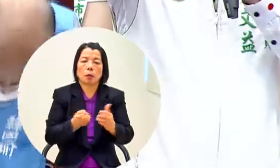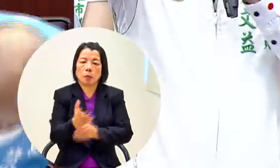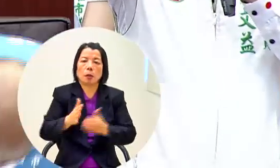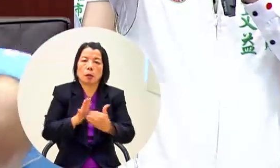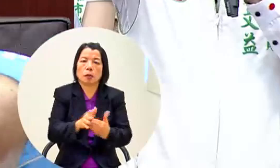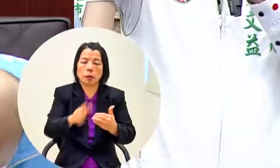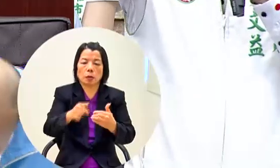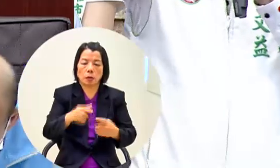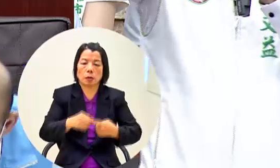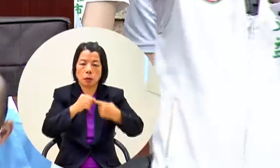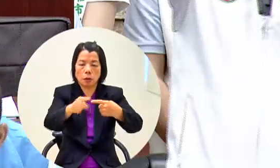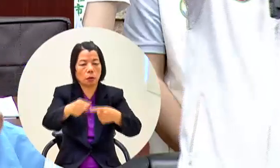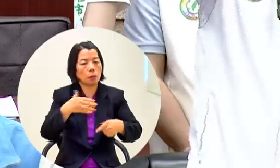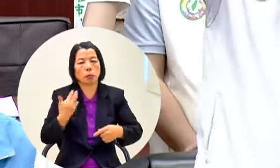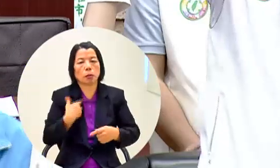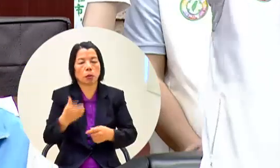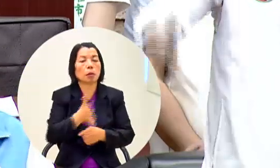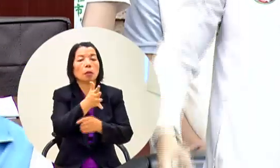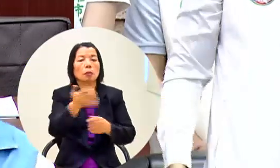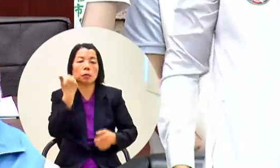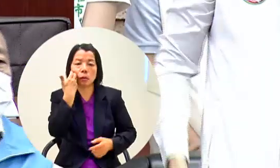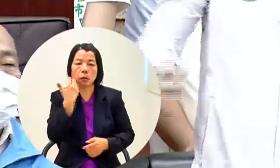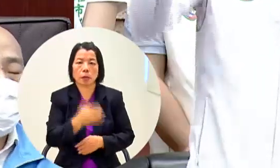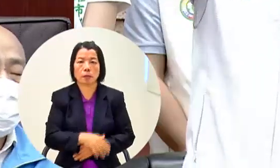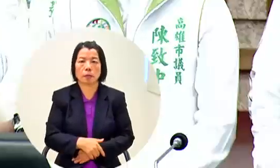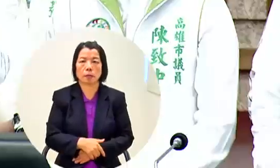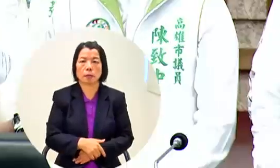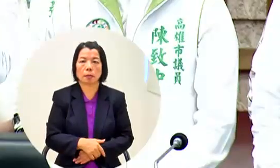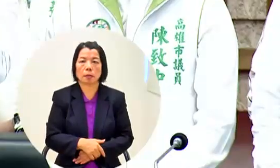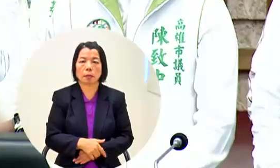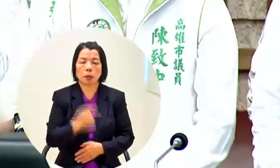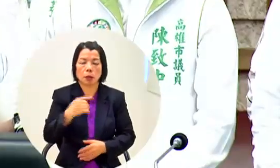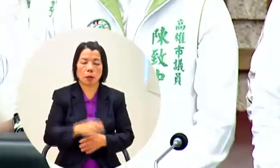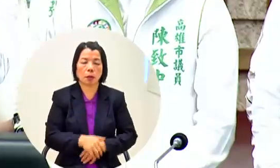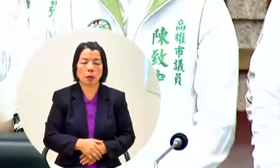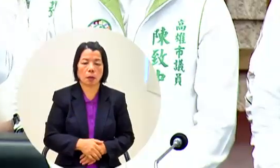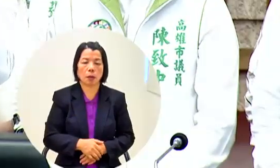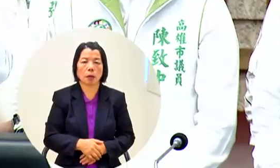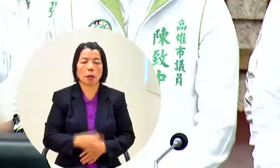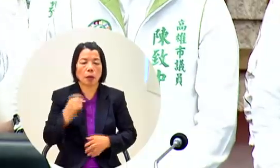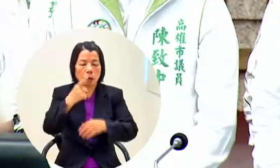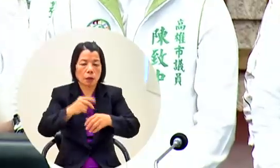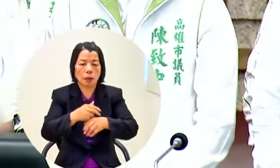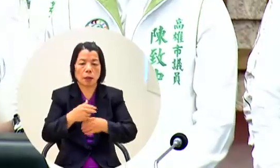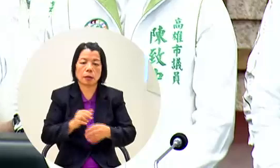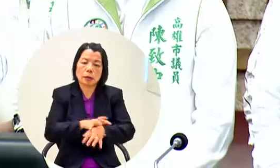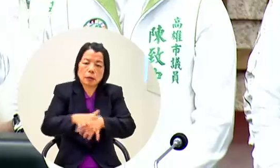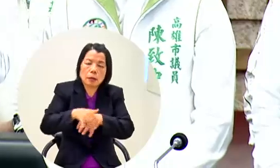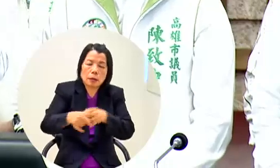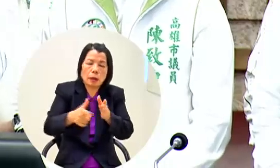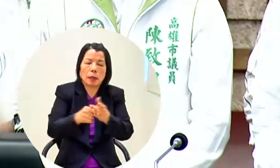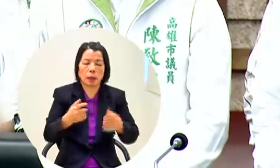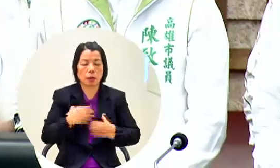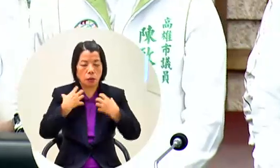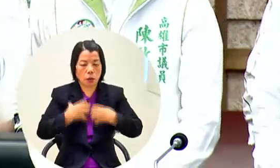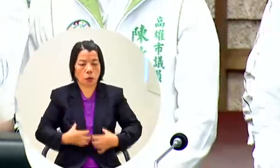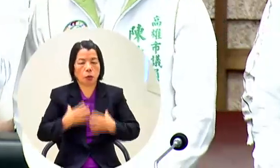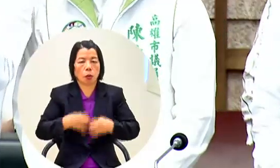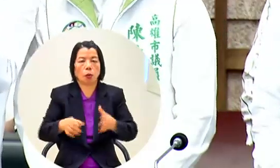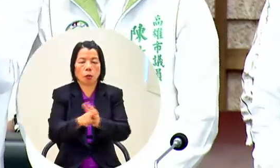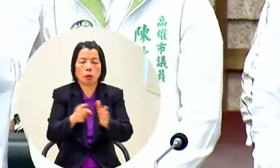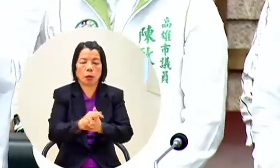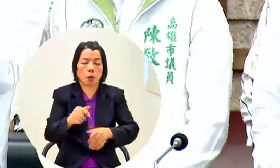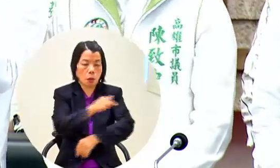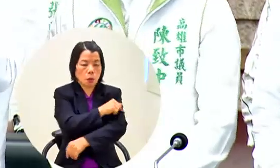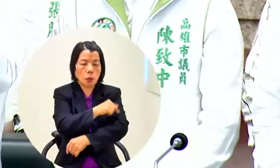一指挥官不晓得，你要去请教谁？我告诉你。感染科医师、胸腔科医师、感染医师人员、护理师、